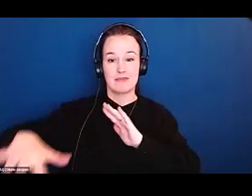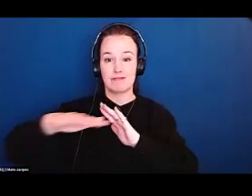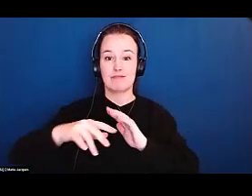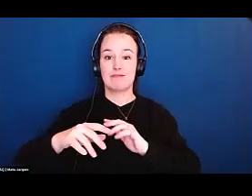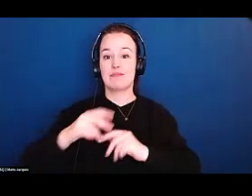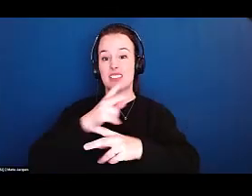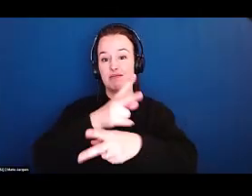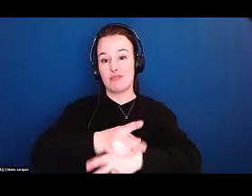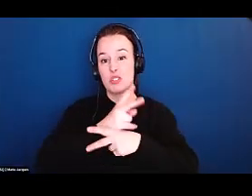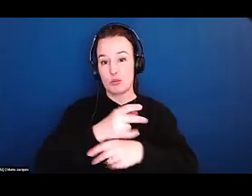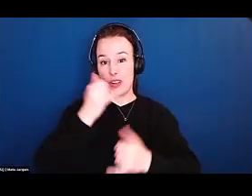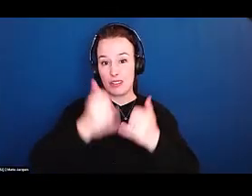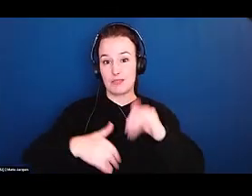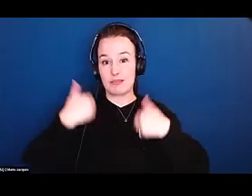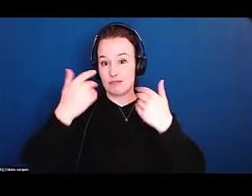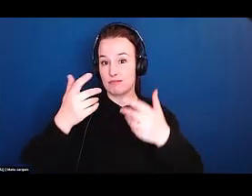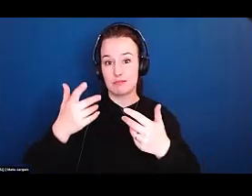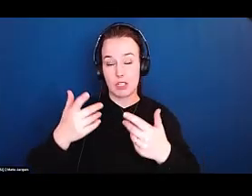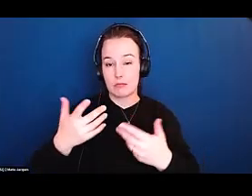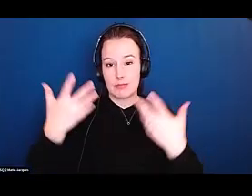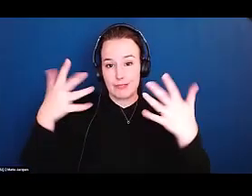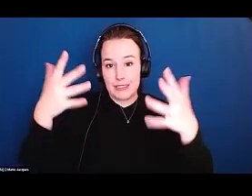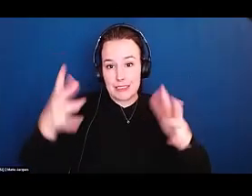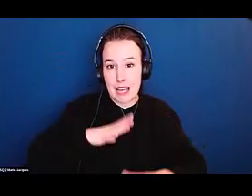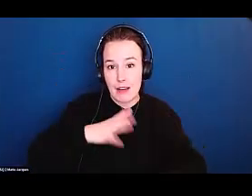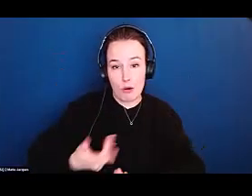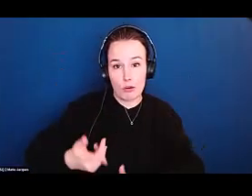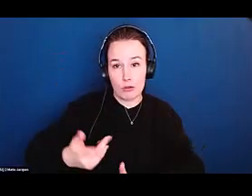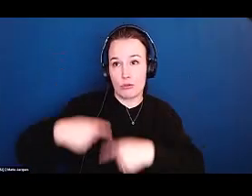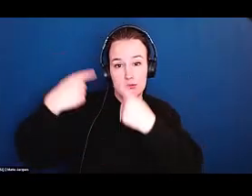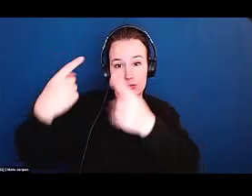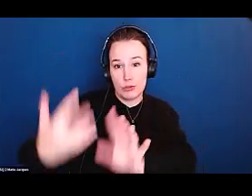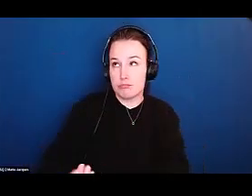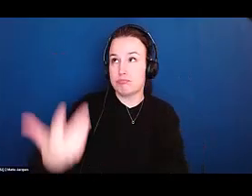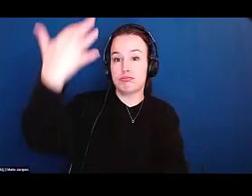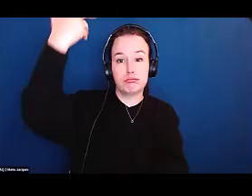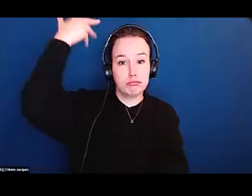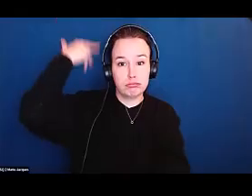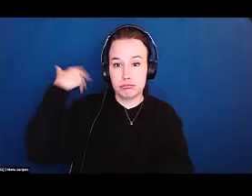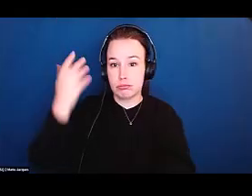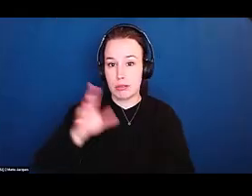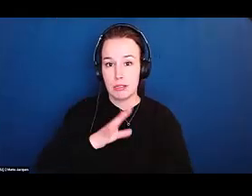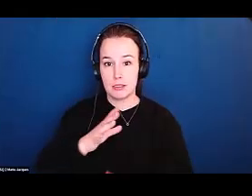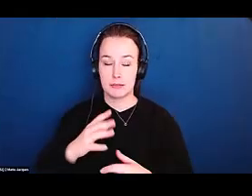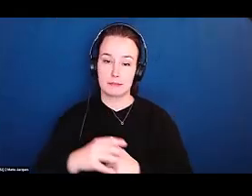nous rappelle que les soins palliatifs existent depuis des siècles.